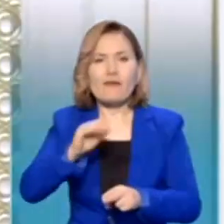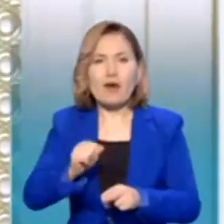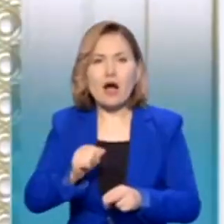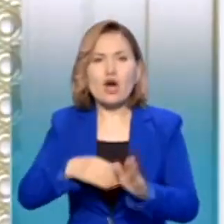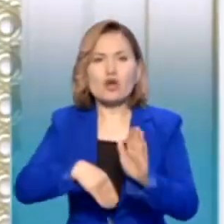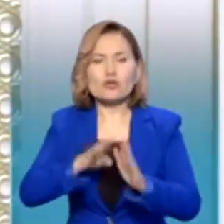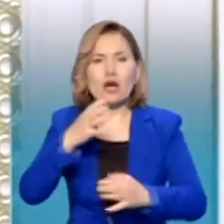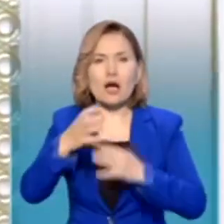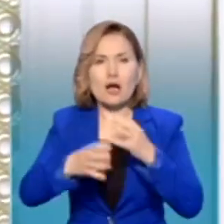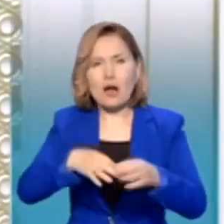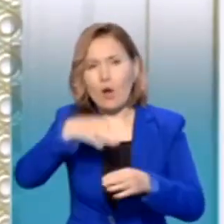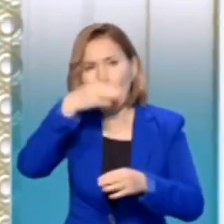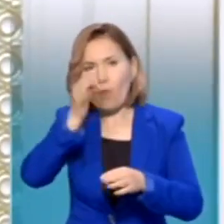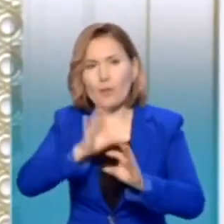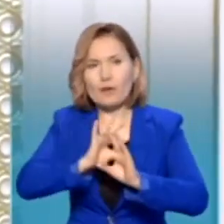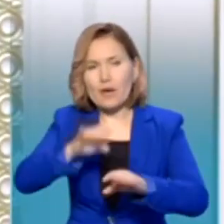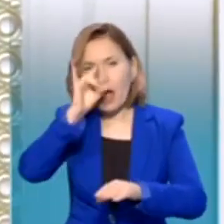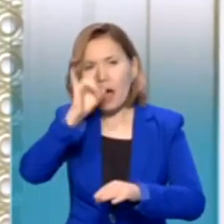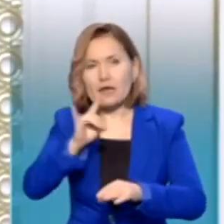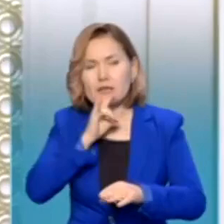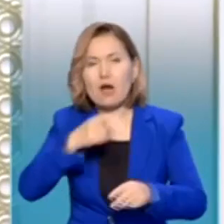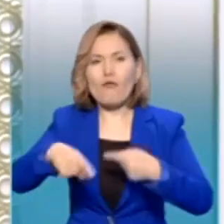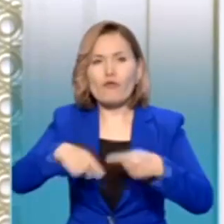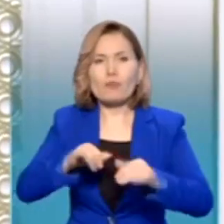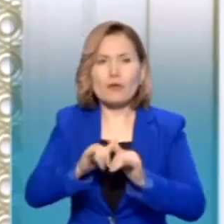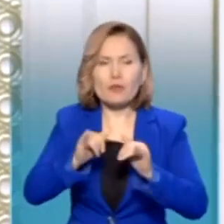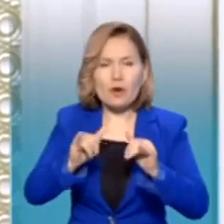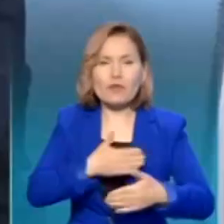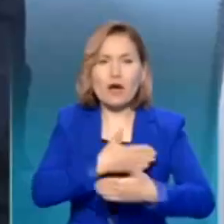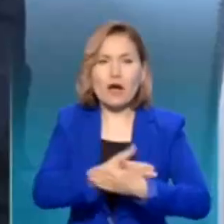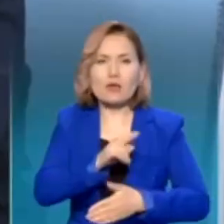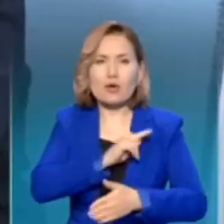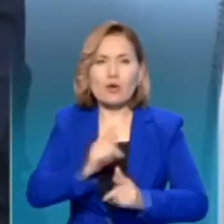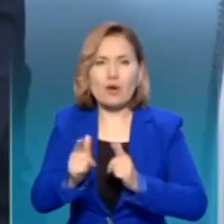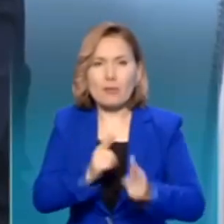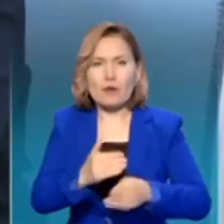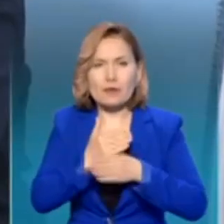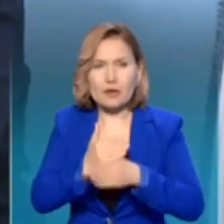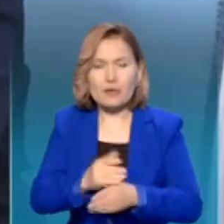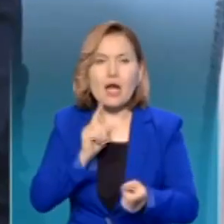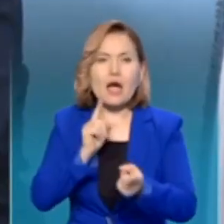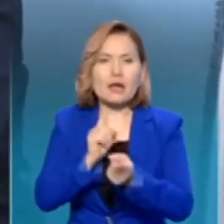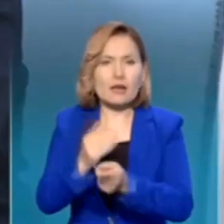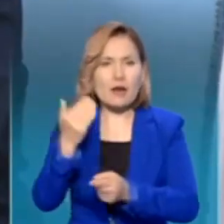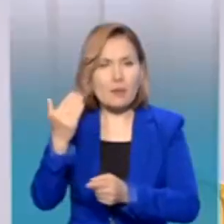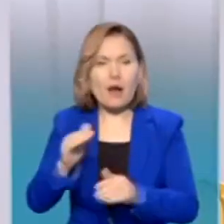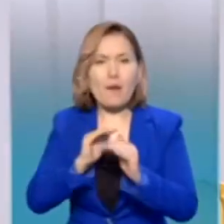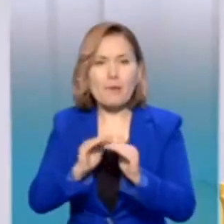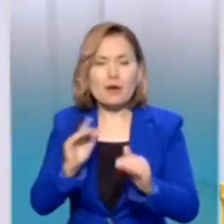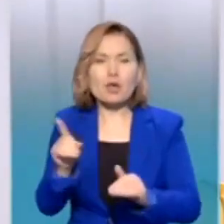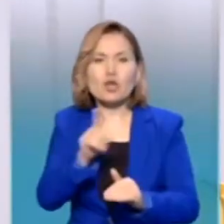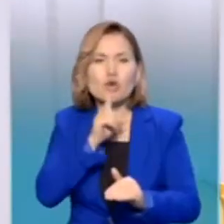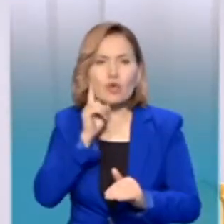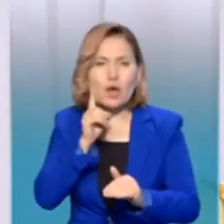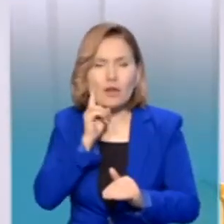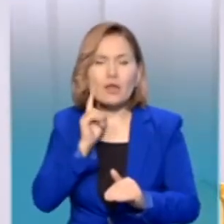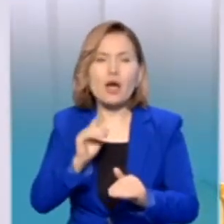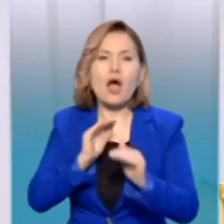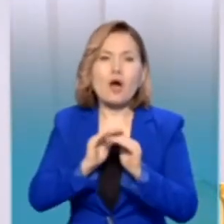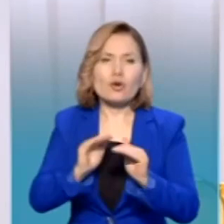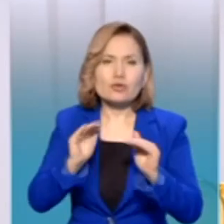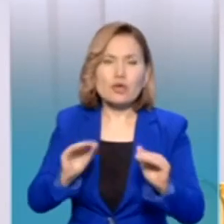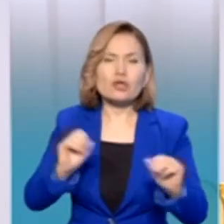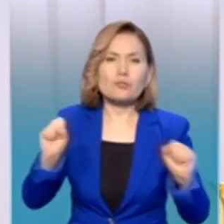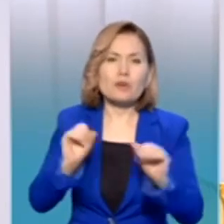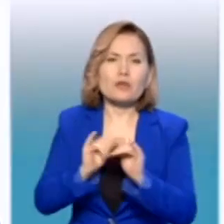халықаралық тәжірибесімен бөлісіп, еліміздегі футболдың дамуына атсалысуға дайын. Кездесу барысында балалар мен жасөспірімдер спортын